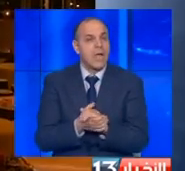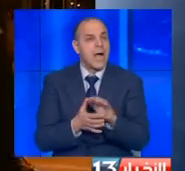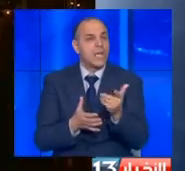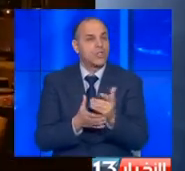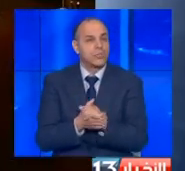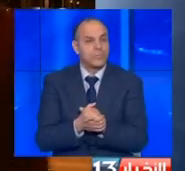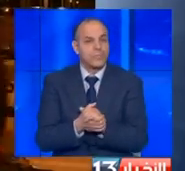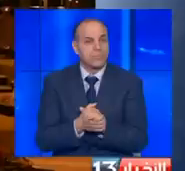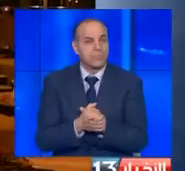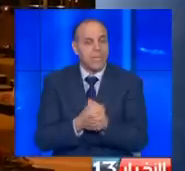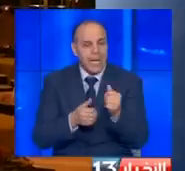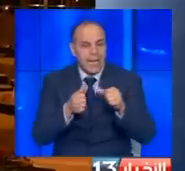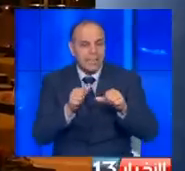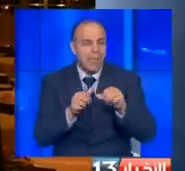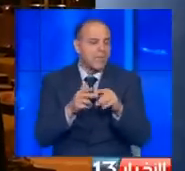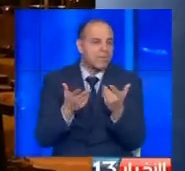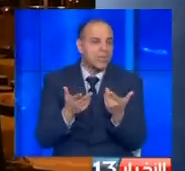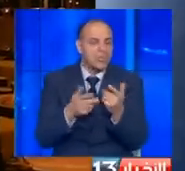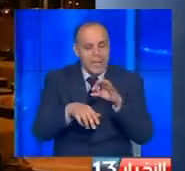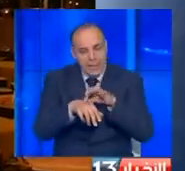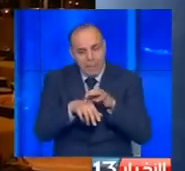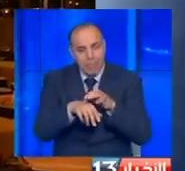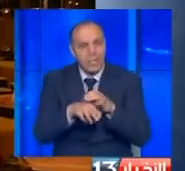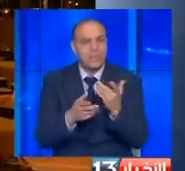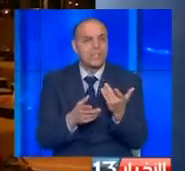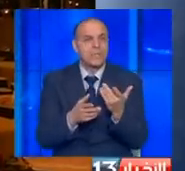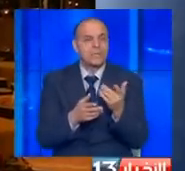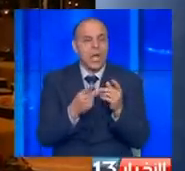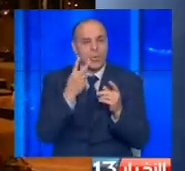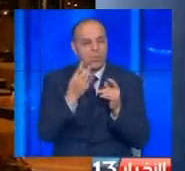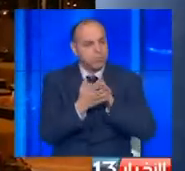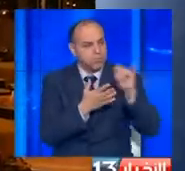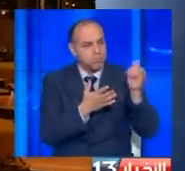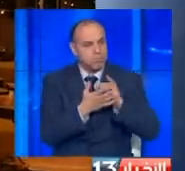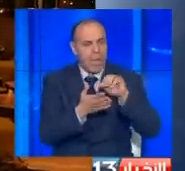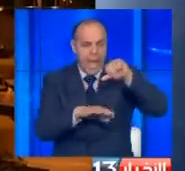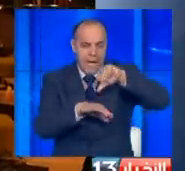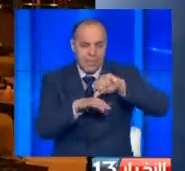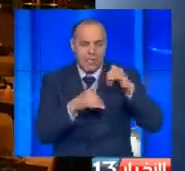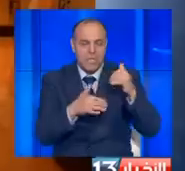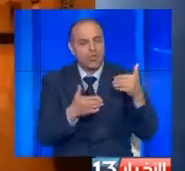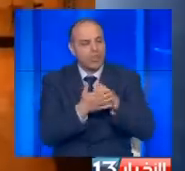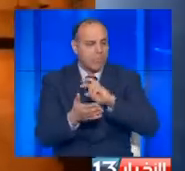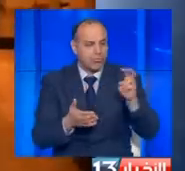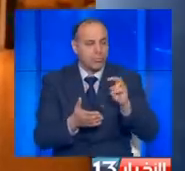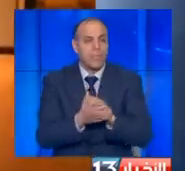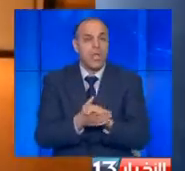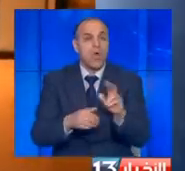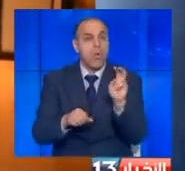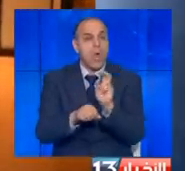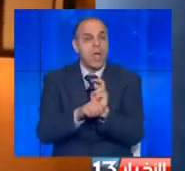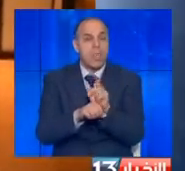انه لادوار معناها طبي يسافر رحلتين ديرك من بين عاصمه الجزائر الجربا ويبقى ما